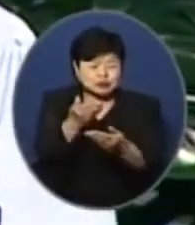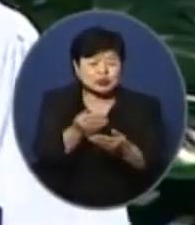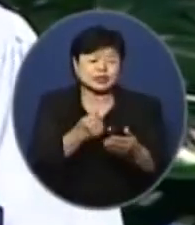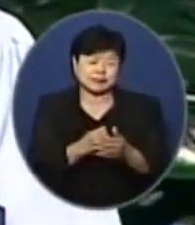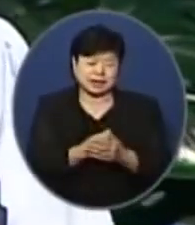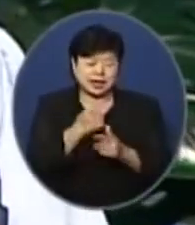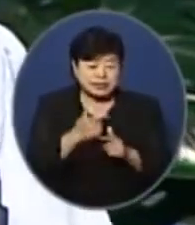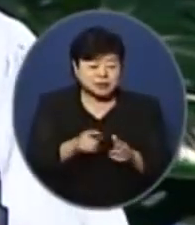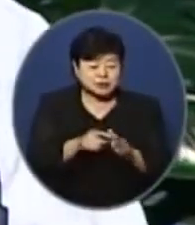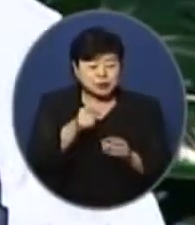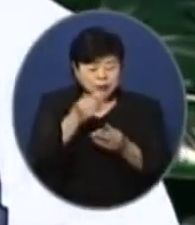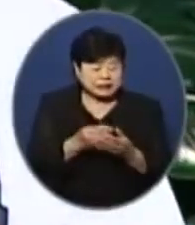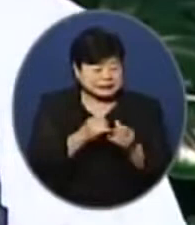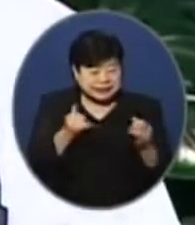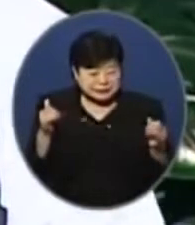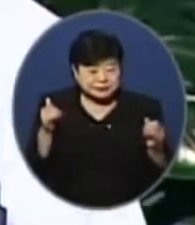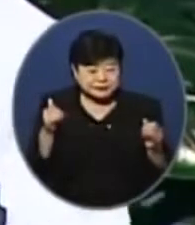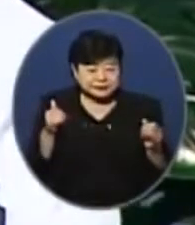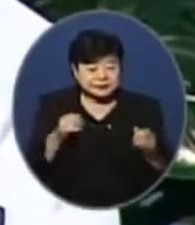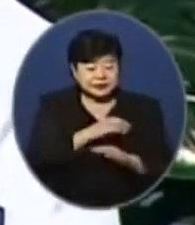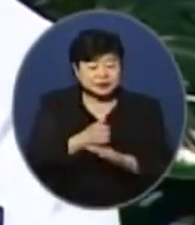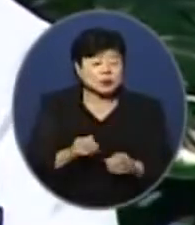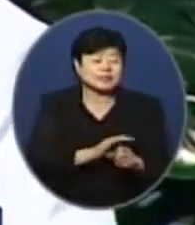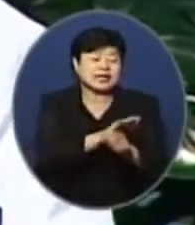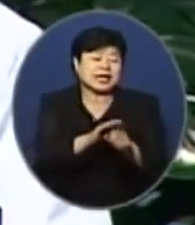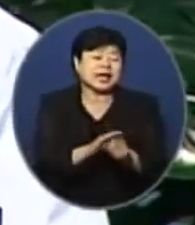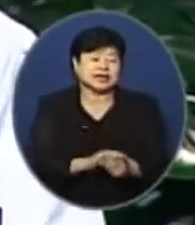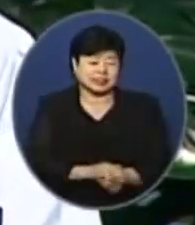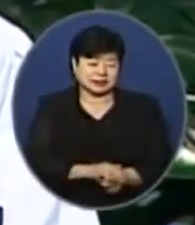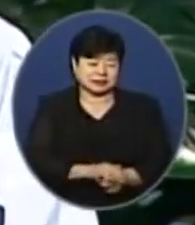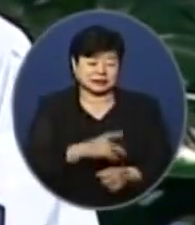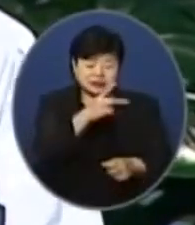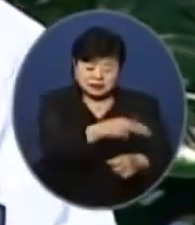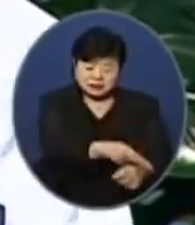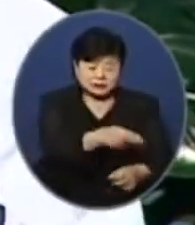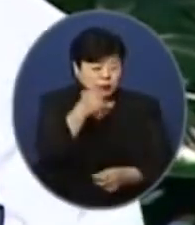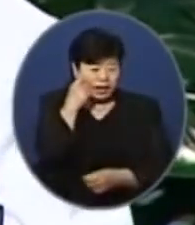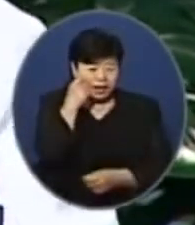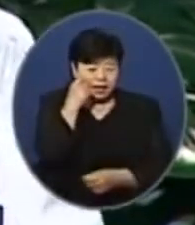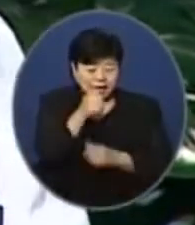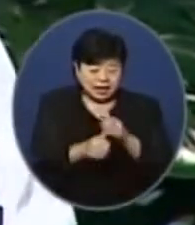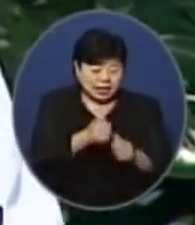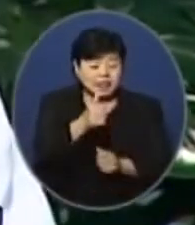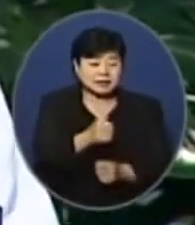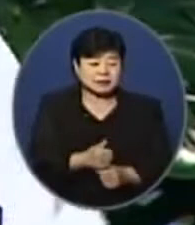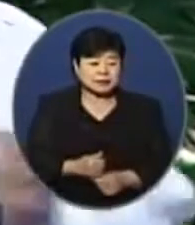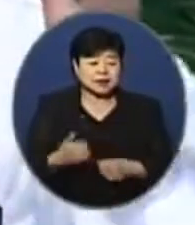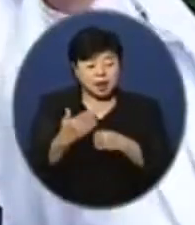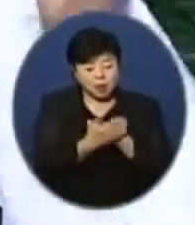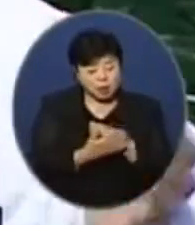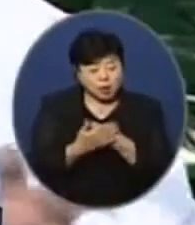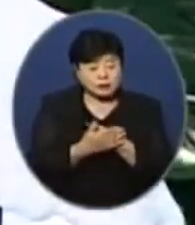때문에 예수를 믿고 구원받은 사람은 그리스도의 사랑에서 그러고도 끊을 수 없고 하나님의 부하심으로 말미암아